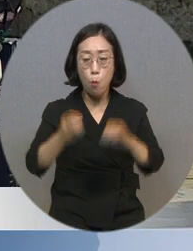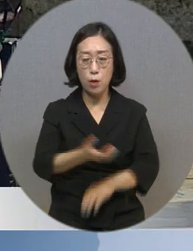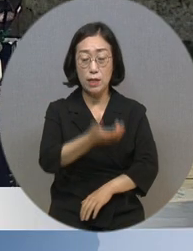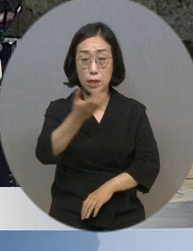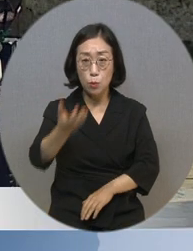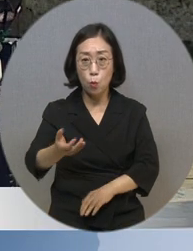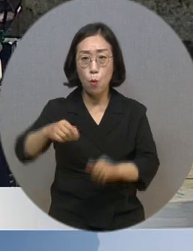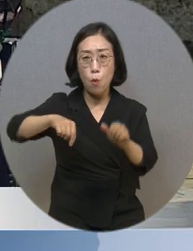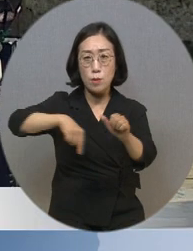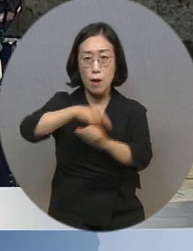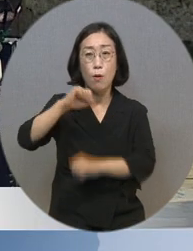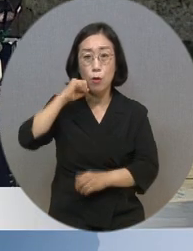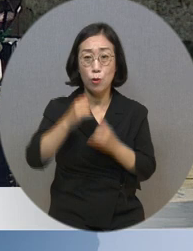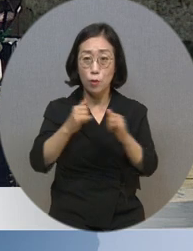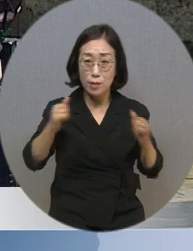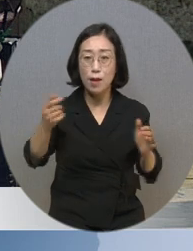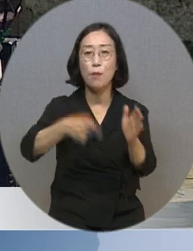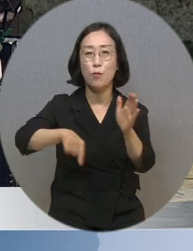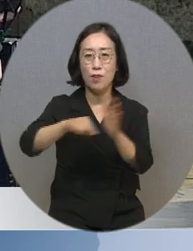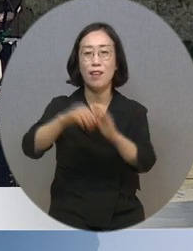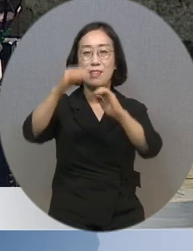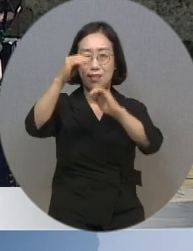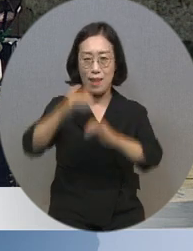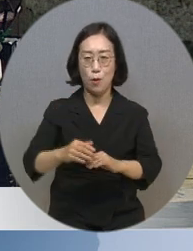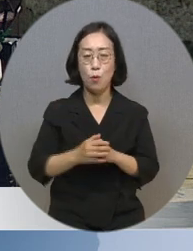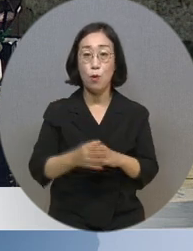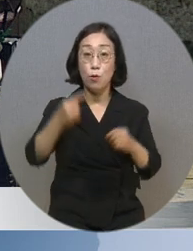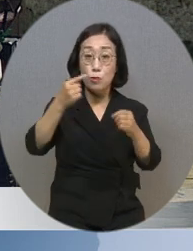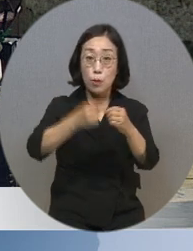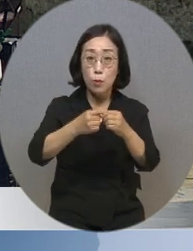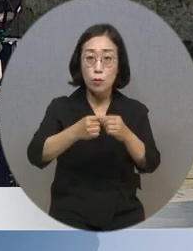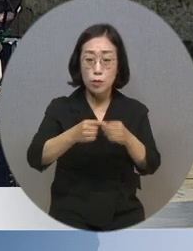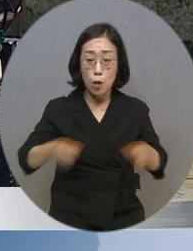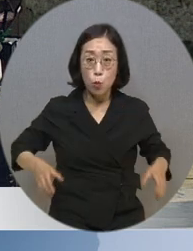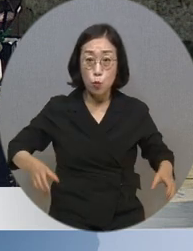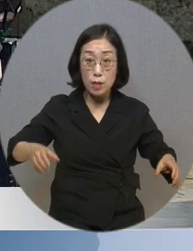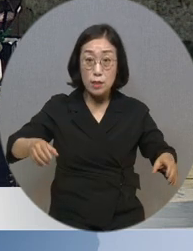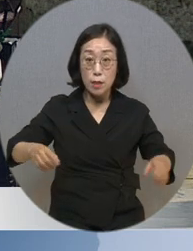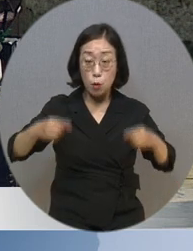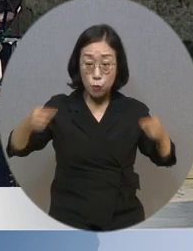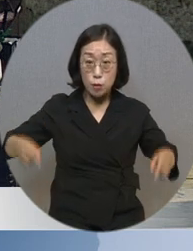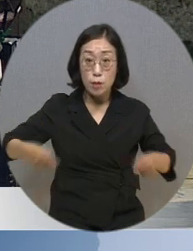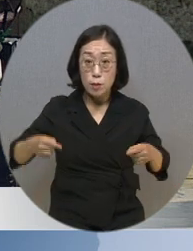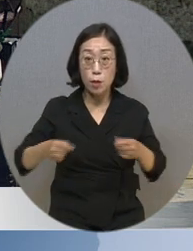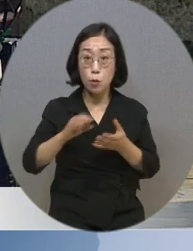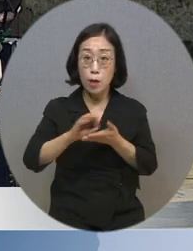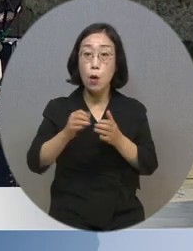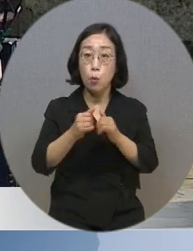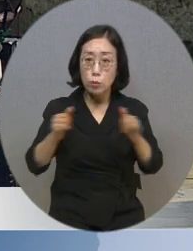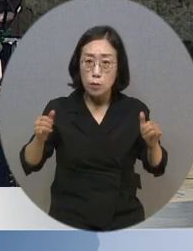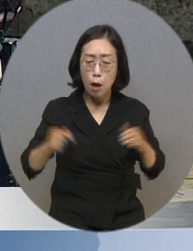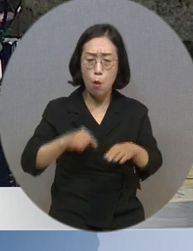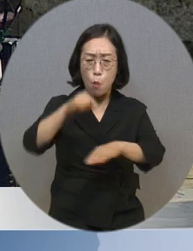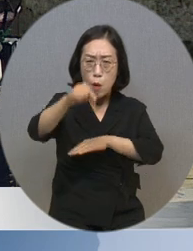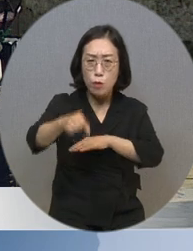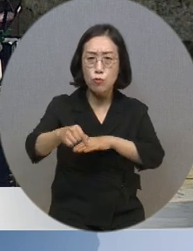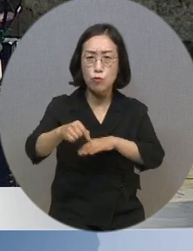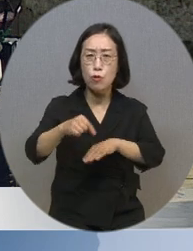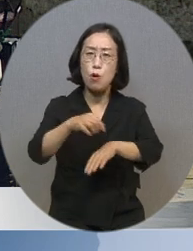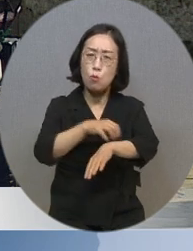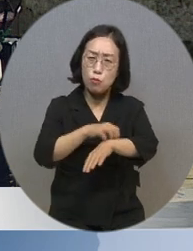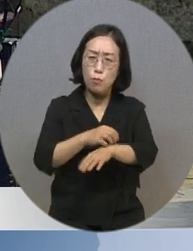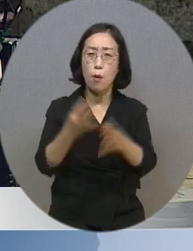취재를 기획했습니다 첫 번째 소식으로 휠처 이용자들이 외출하기 위해선 알아봐야 하는 것들이 많은데요